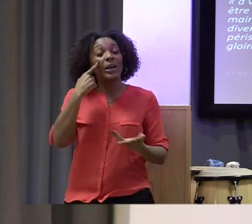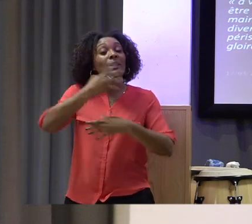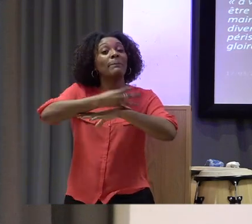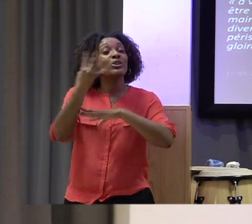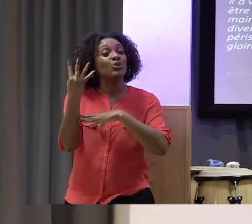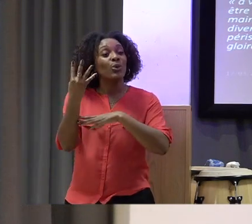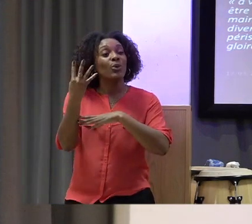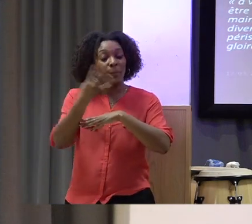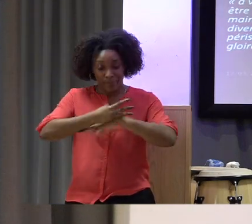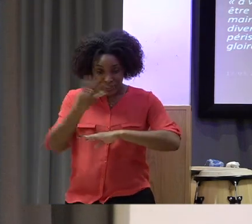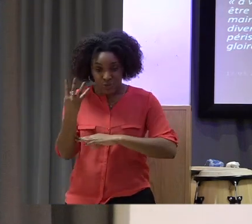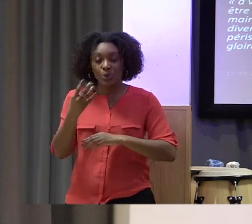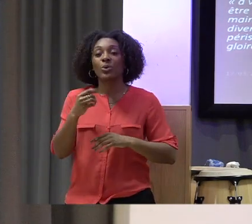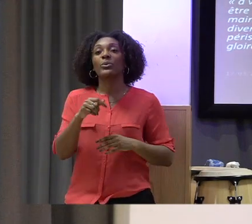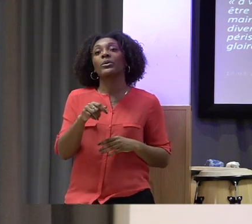certaines